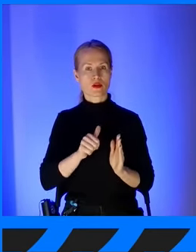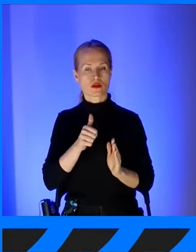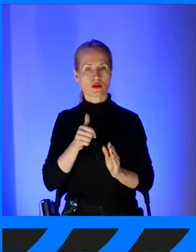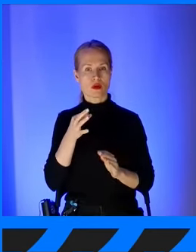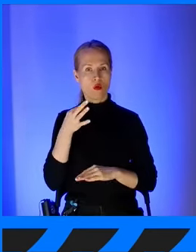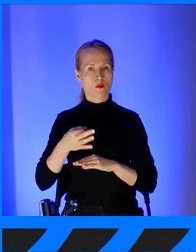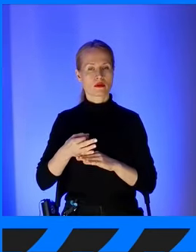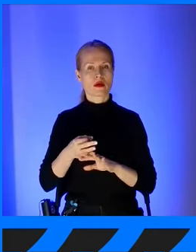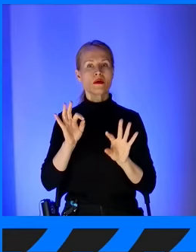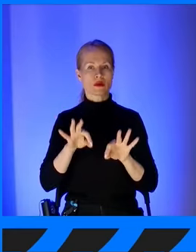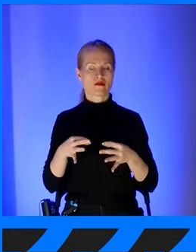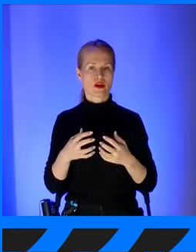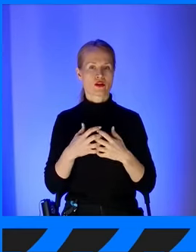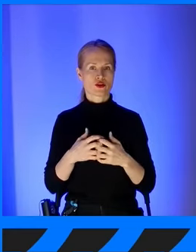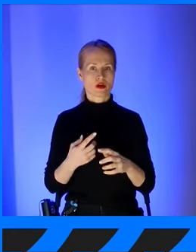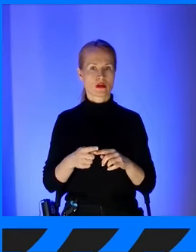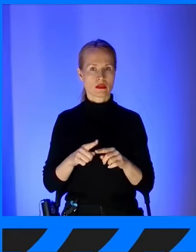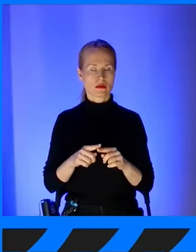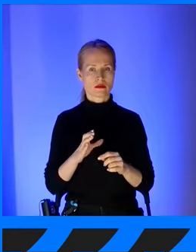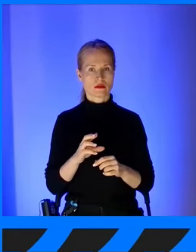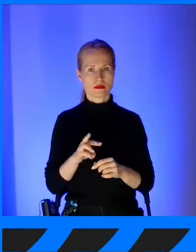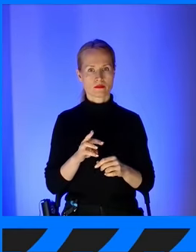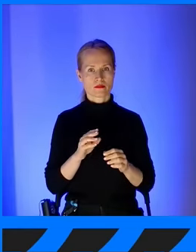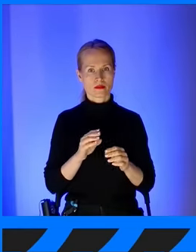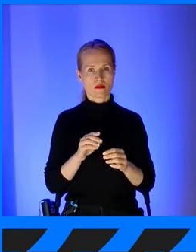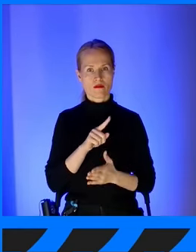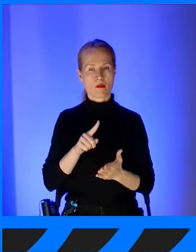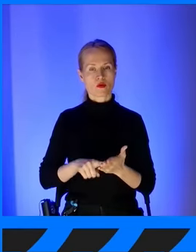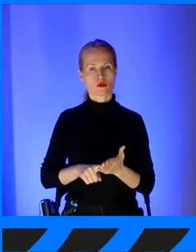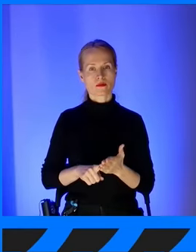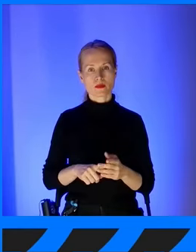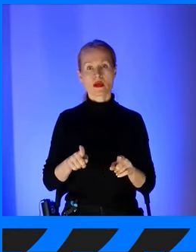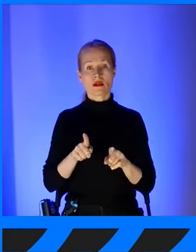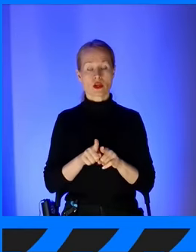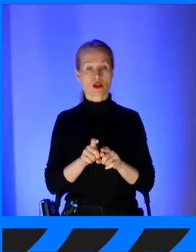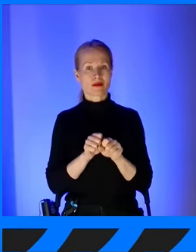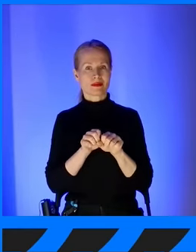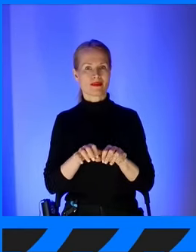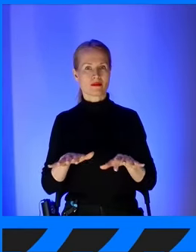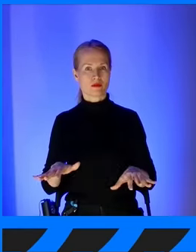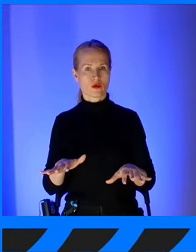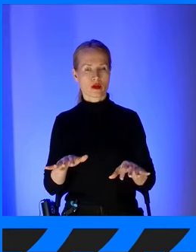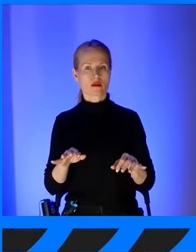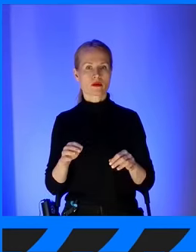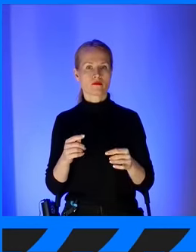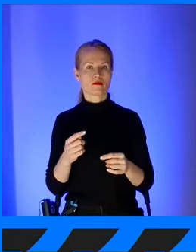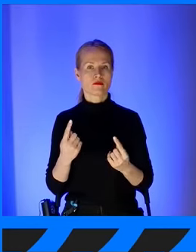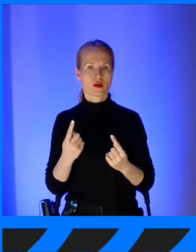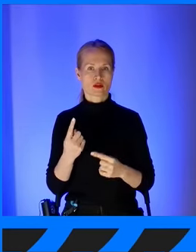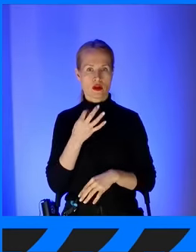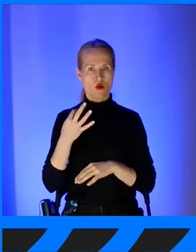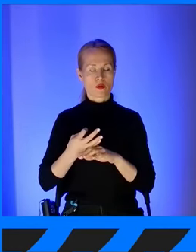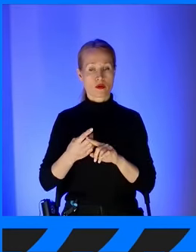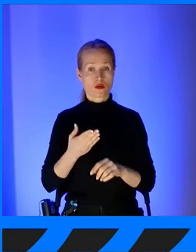для наших тех же самых это тоже важный опыт да то есть который они здесь могут применить